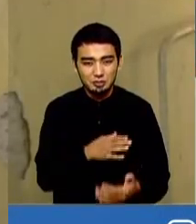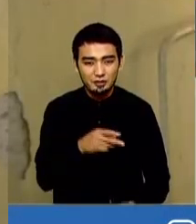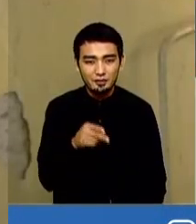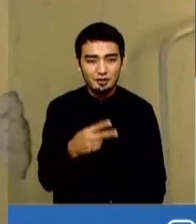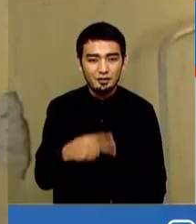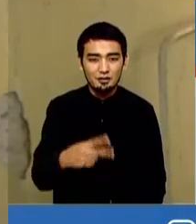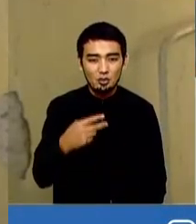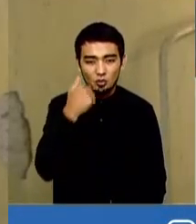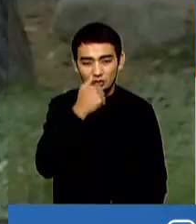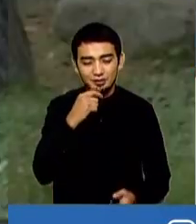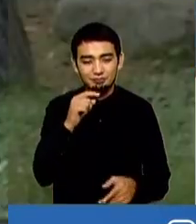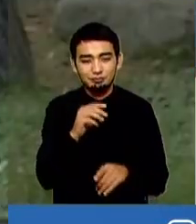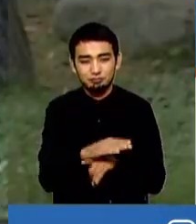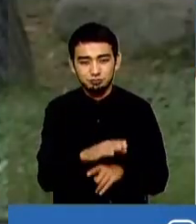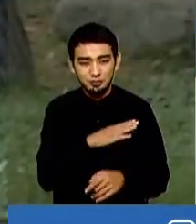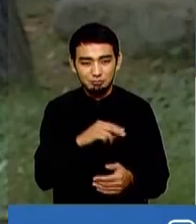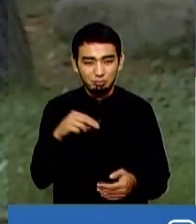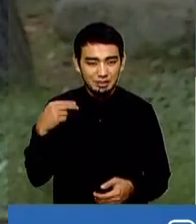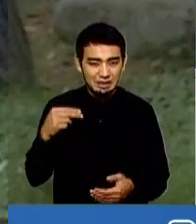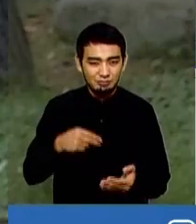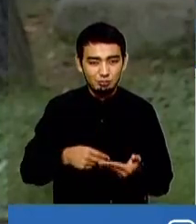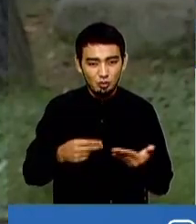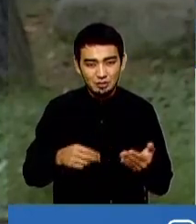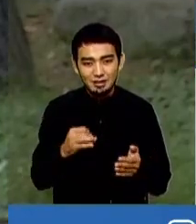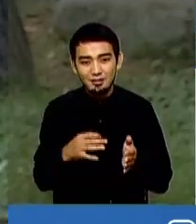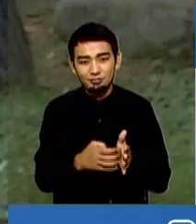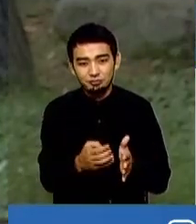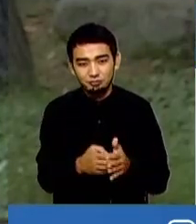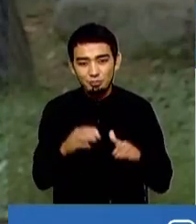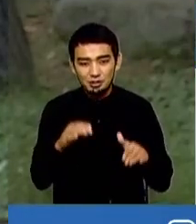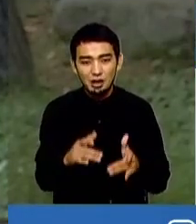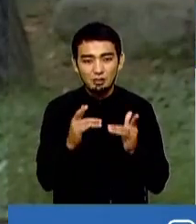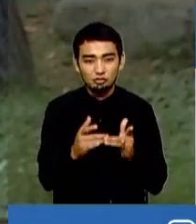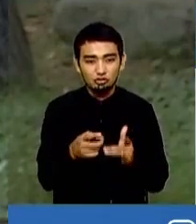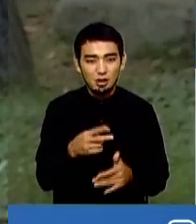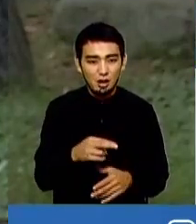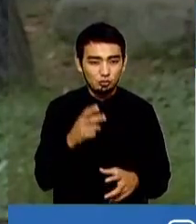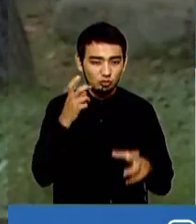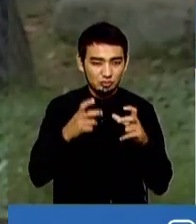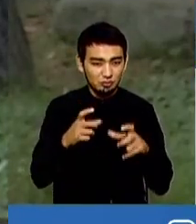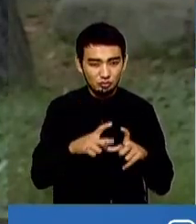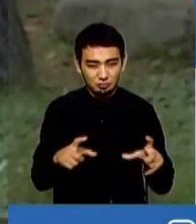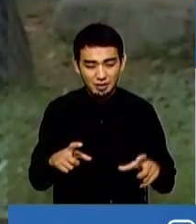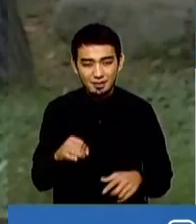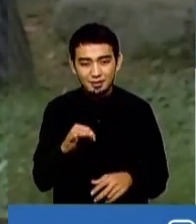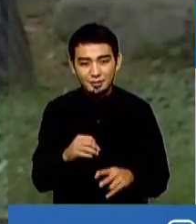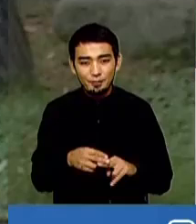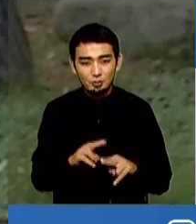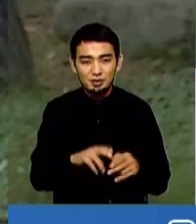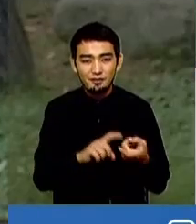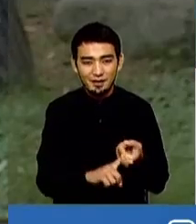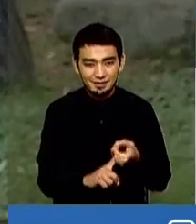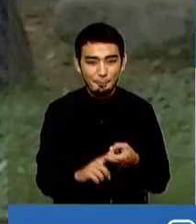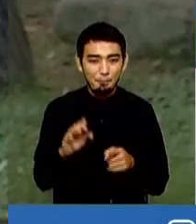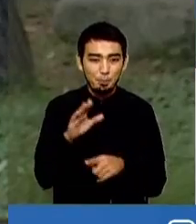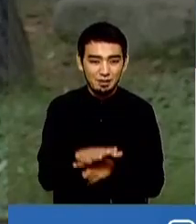президента. Есть требования по решению вопроса дефицита мест в общежитии для студентов. Соответственно, на основании данного